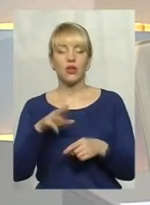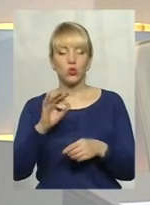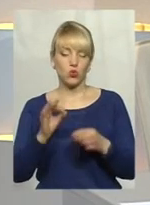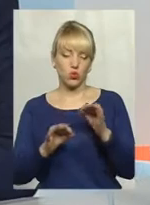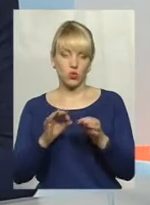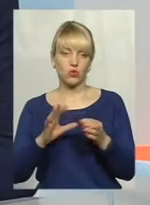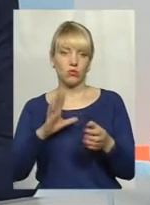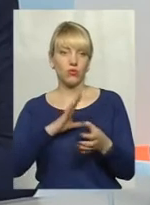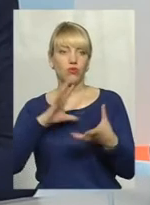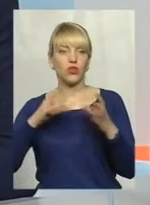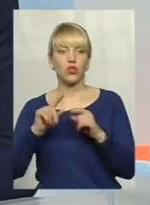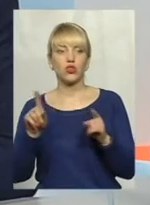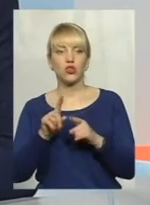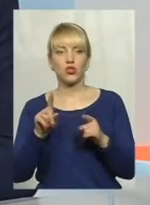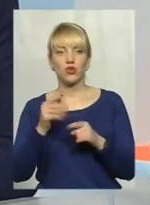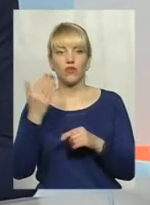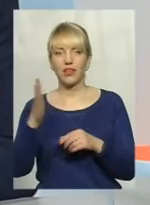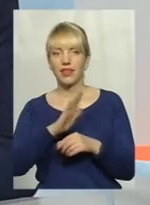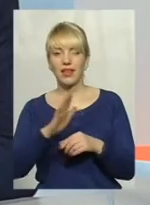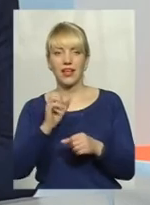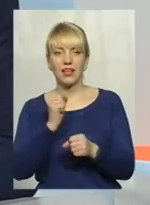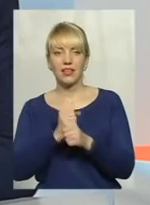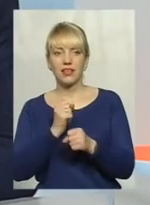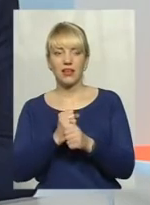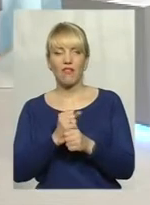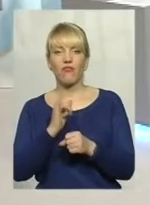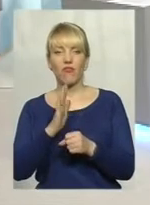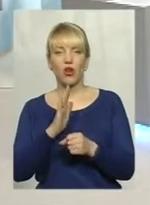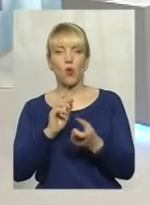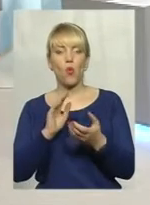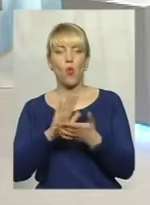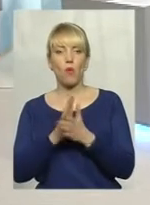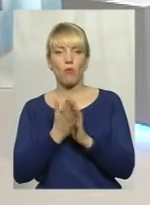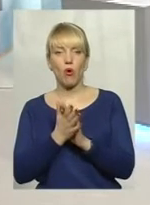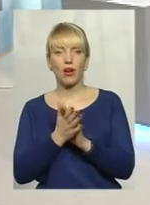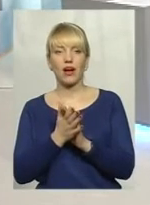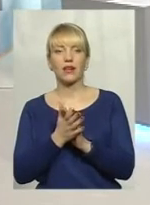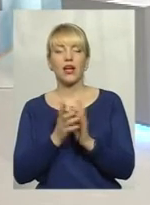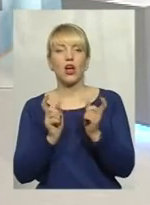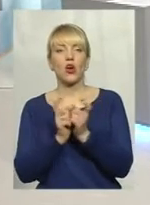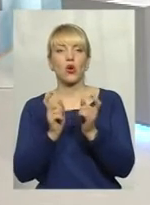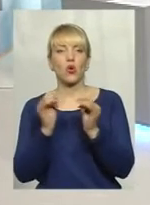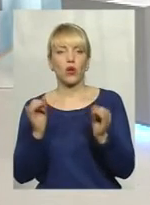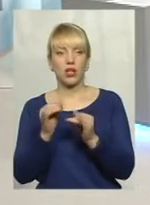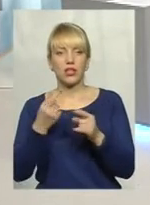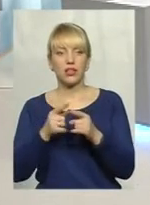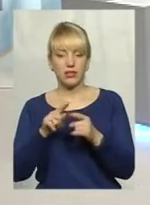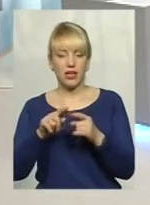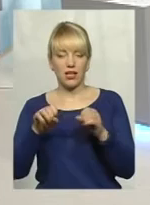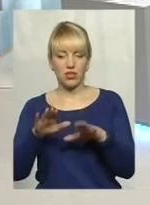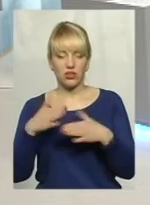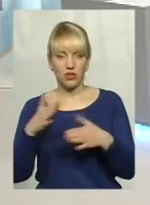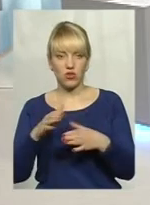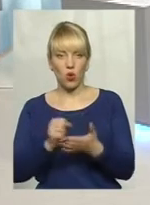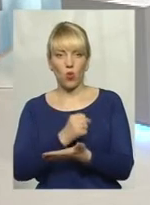до висновку, що він не діяв в умовах конфлікту інтересів, але це рішення вже ухвалила апеляційна